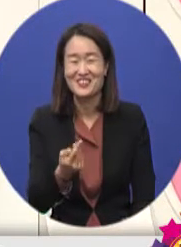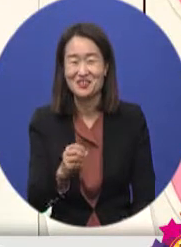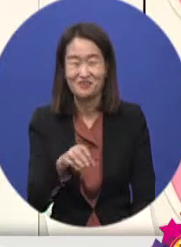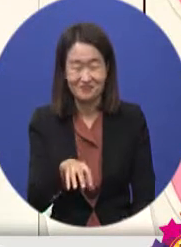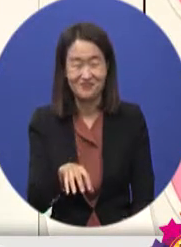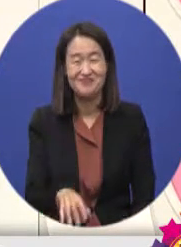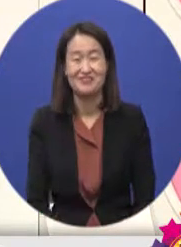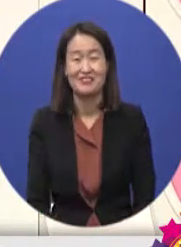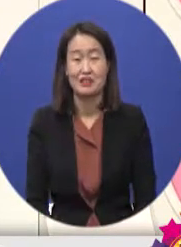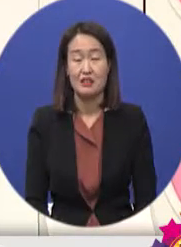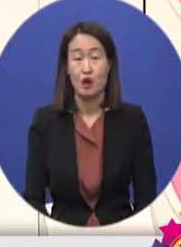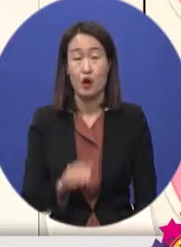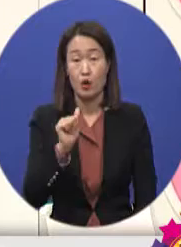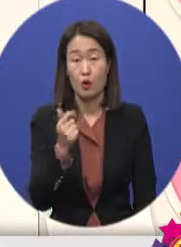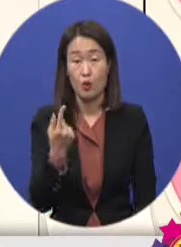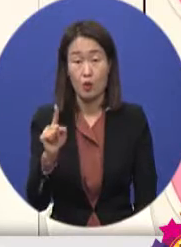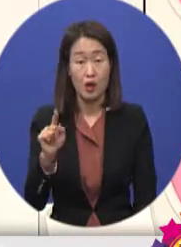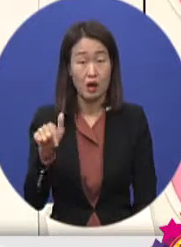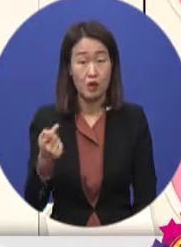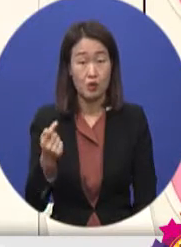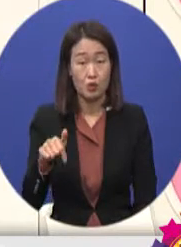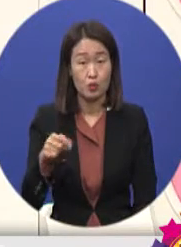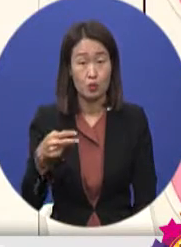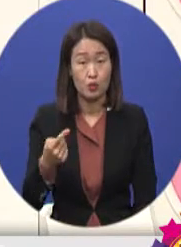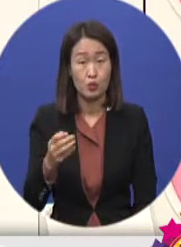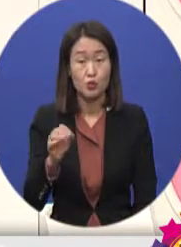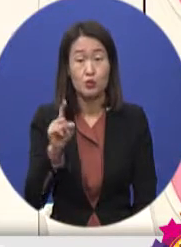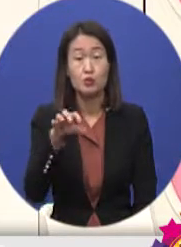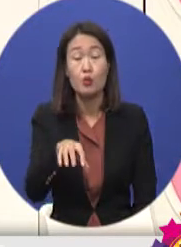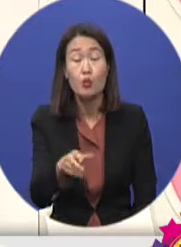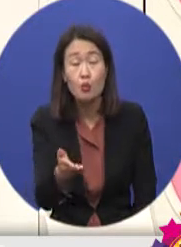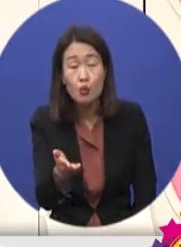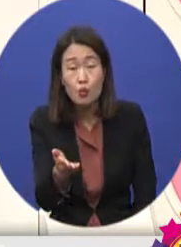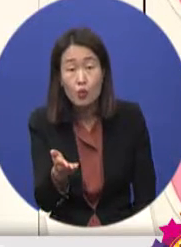그러시구나. 화곡동 어디 사세요?